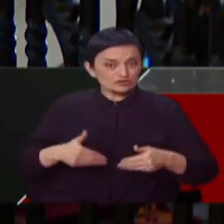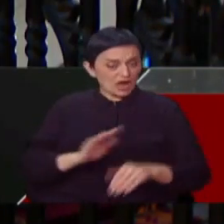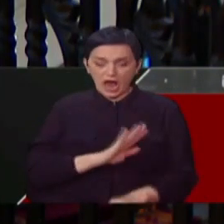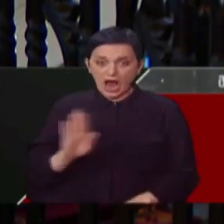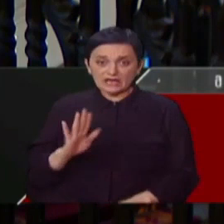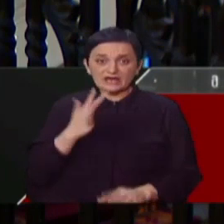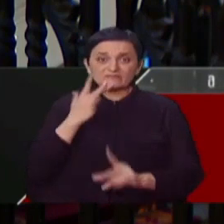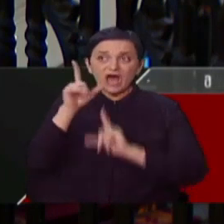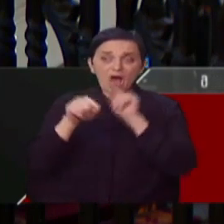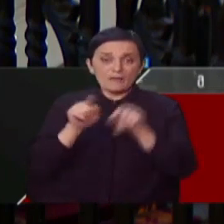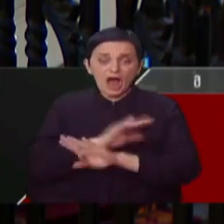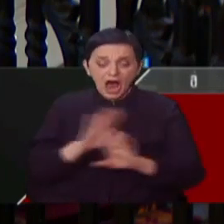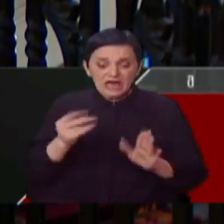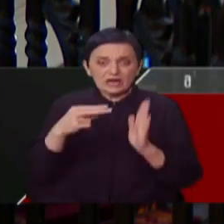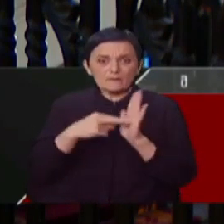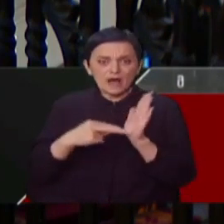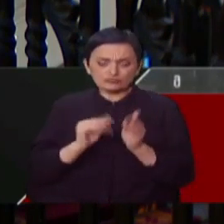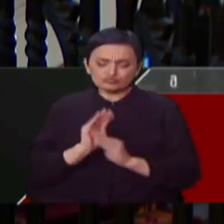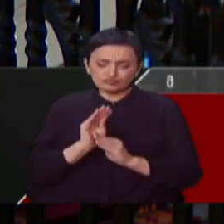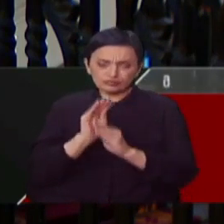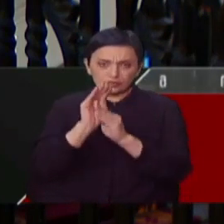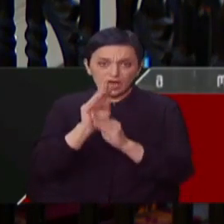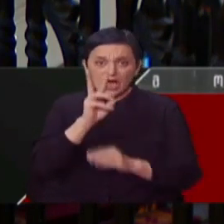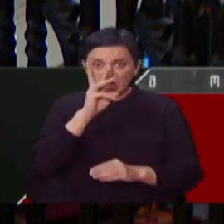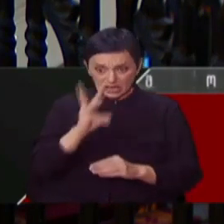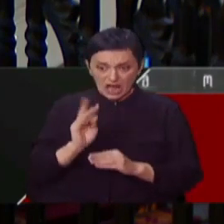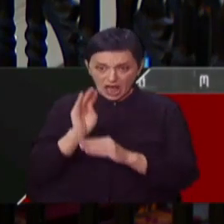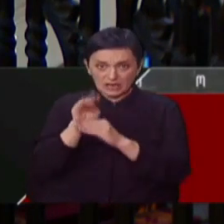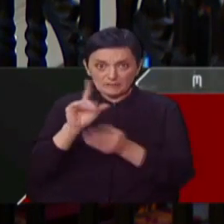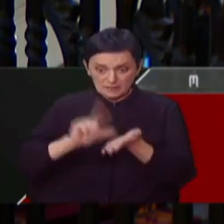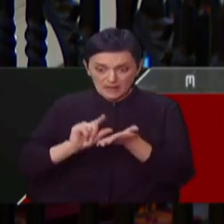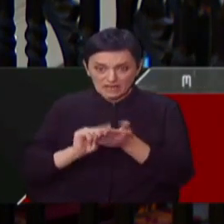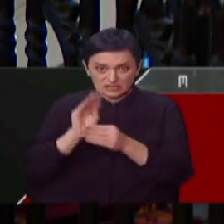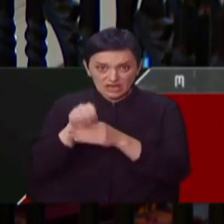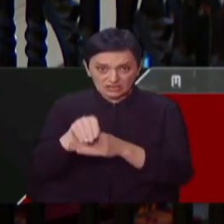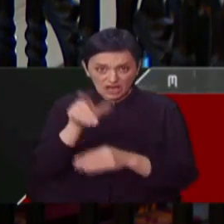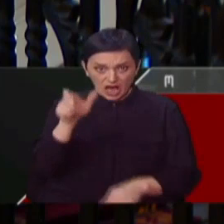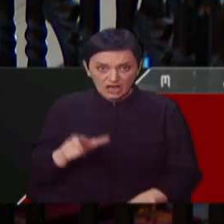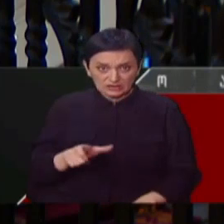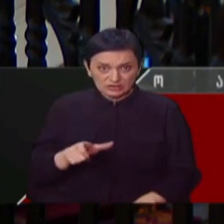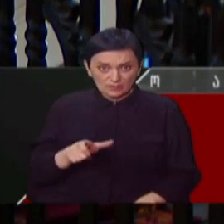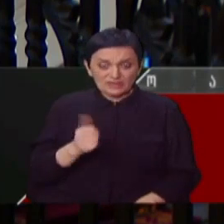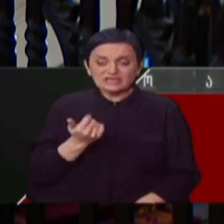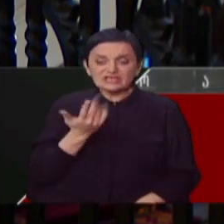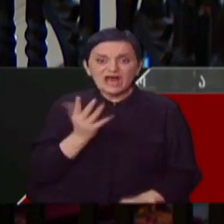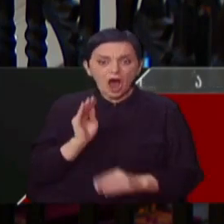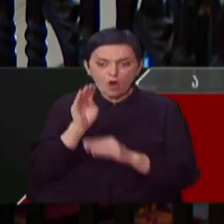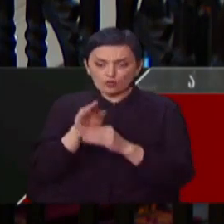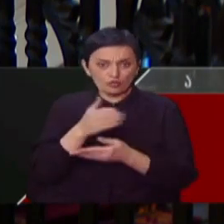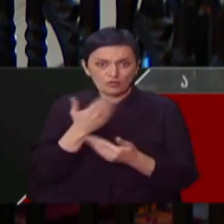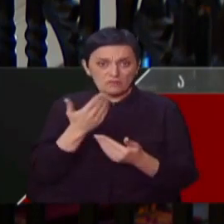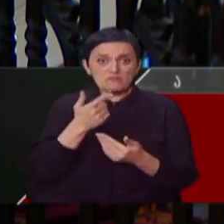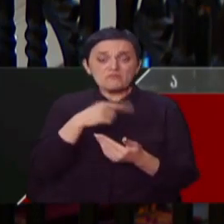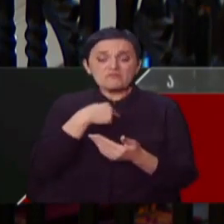ara, emigratsiaze ara, pasebi izdeba, khelpasebi gaizarda, pensia gaizarda adamians im raudenobit. Me martiv